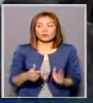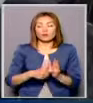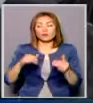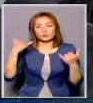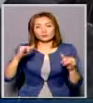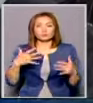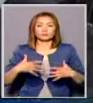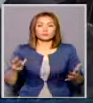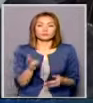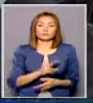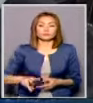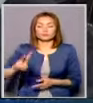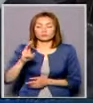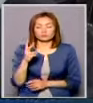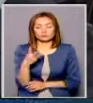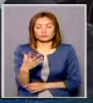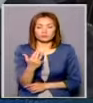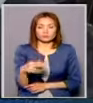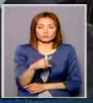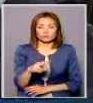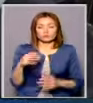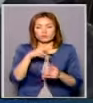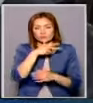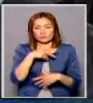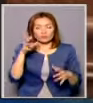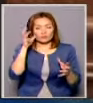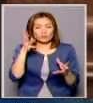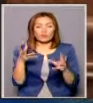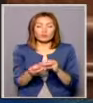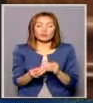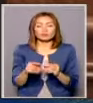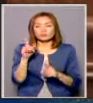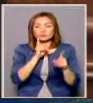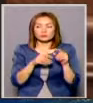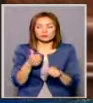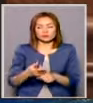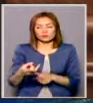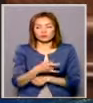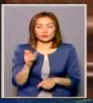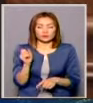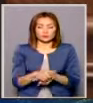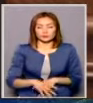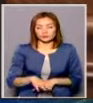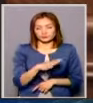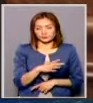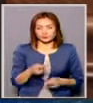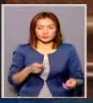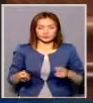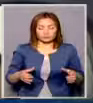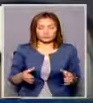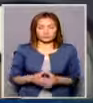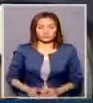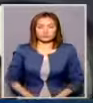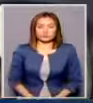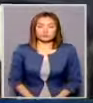коров и более 1 000 000 доз для 3 видов овец и коз. По итогам совещания глава региона дал ряд поручений руководителям